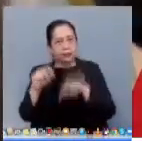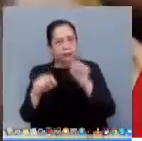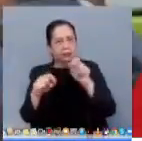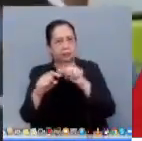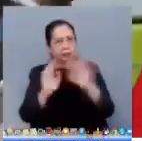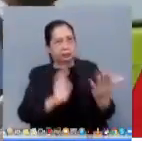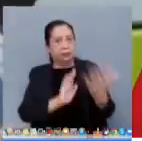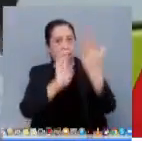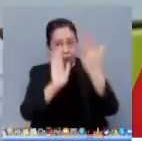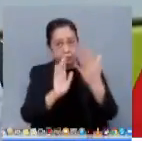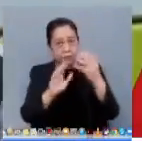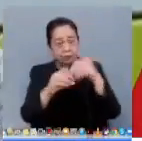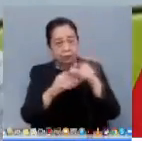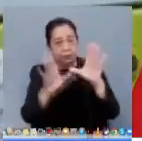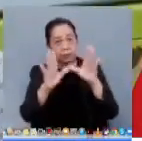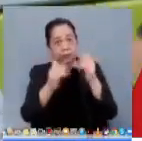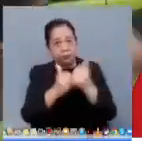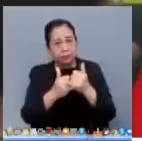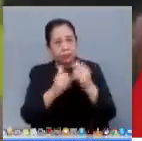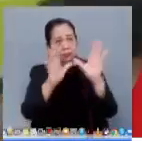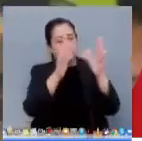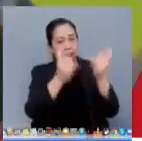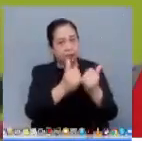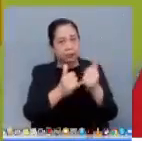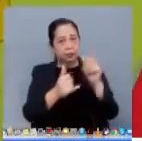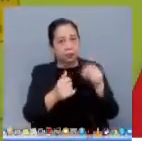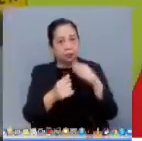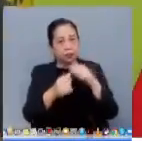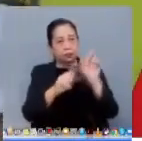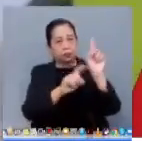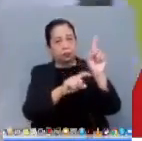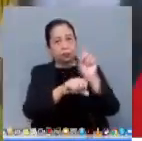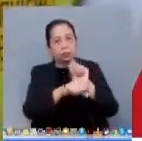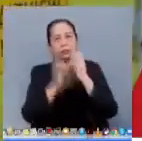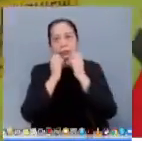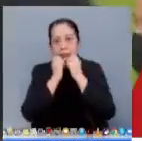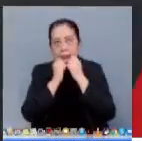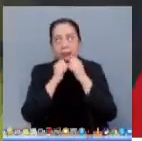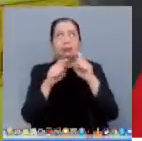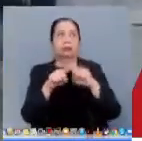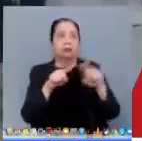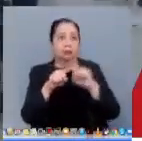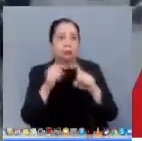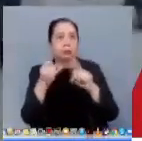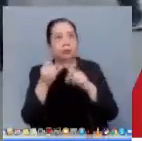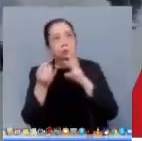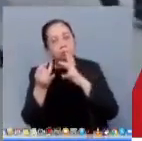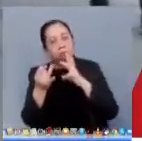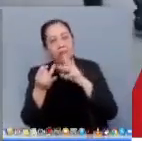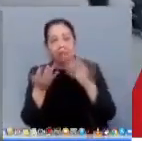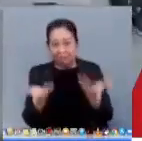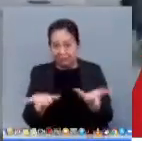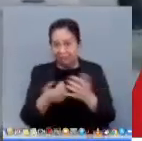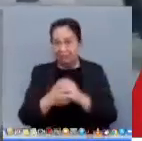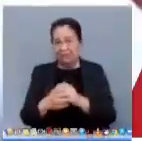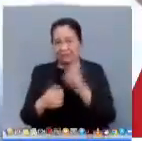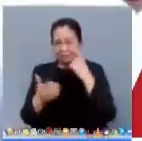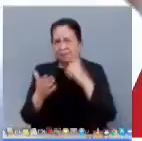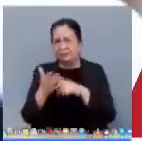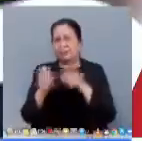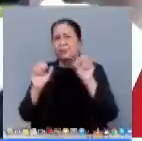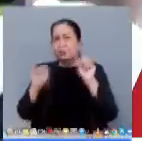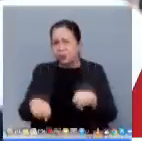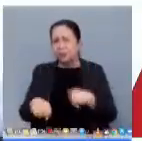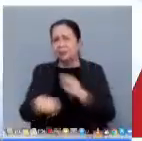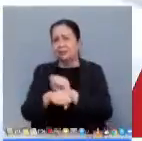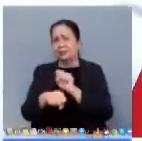present sa kanilang kumpanya. Yung kumpanya naman na pinapasukan, tipid din sila sa kuryente, sa tubig, di ba? Tsaka nakita naman natin, pwede naman Sa nakalipas sa